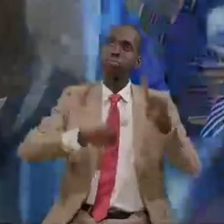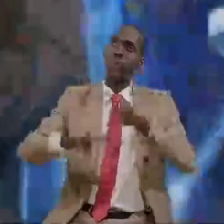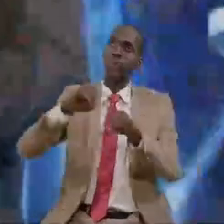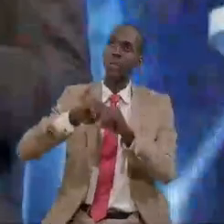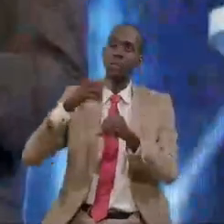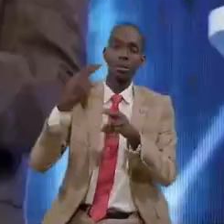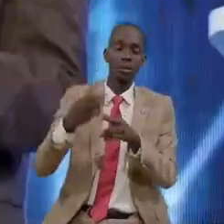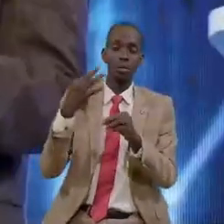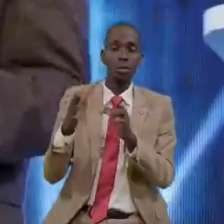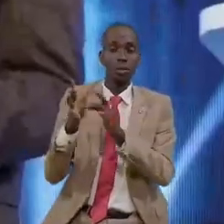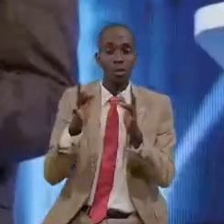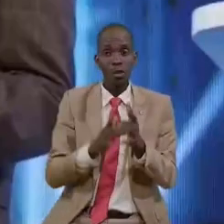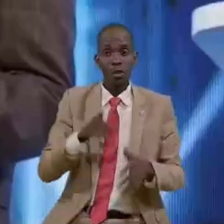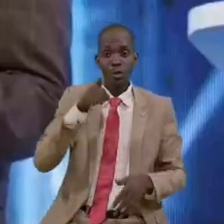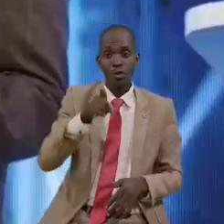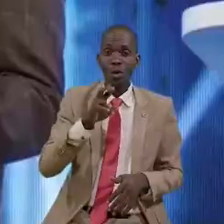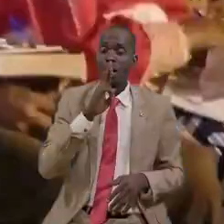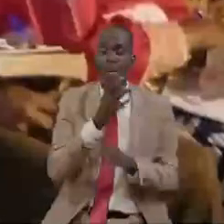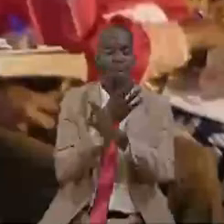Jésus, vous êtes affranchi.